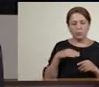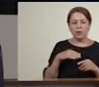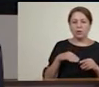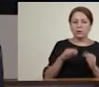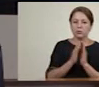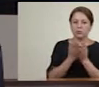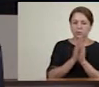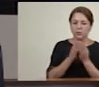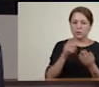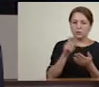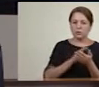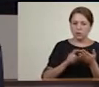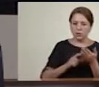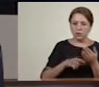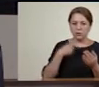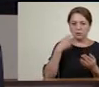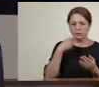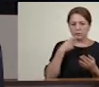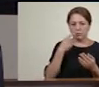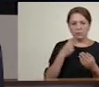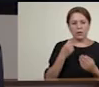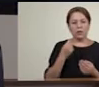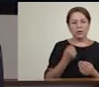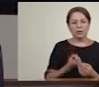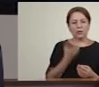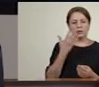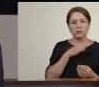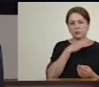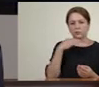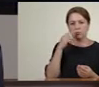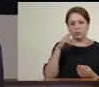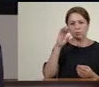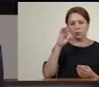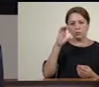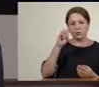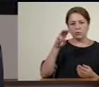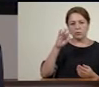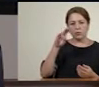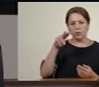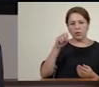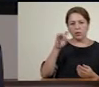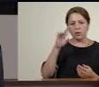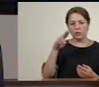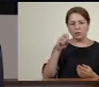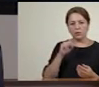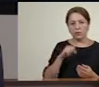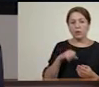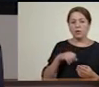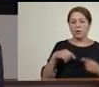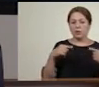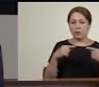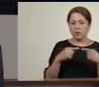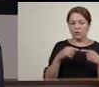masalan, she'riyatda deysizmi, qanchadan qancha dostonlar deysizmi, aynan